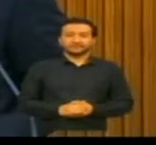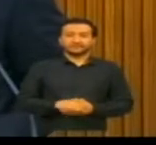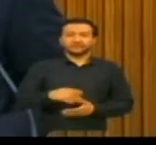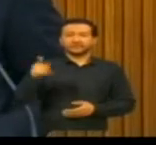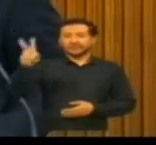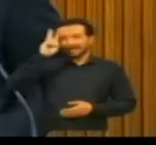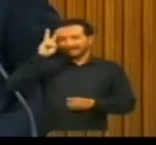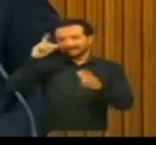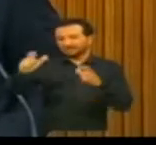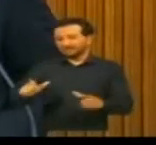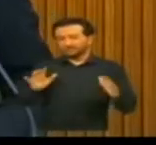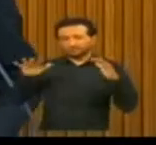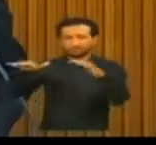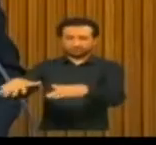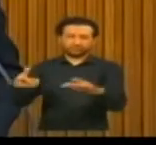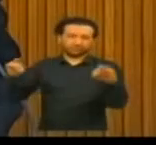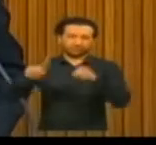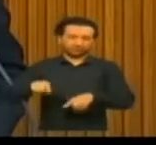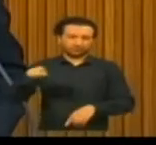Galatasaray meydanına gidiyor, toplanıyorlar orada.